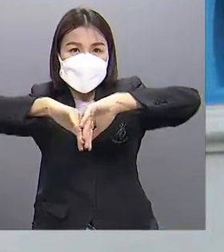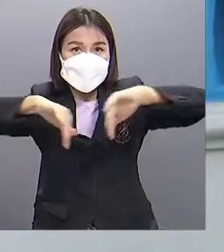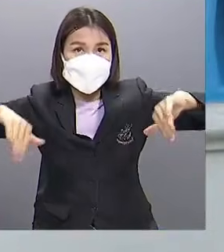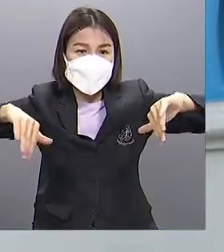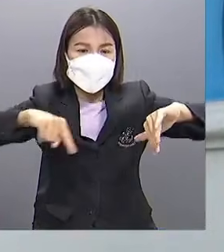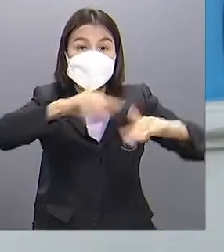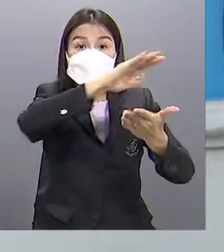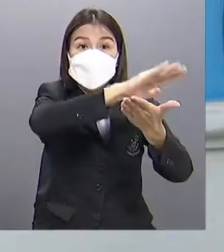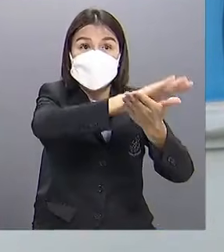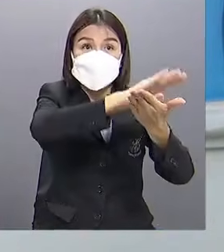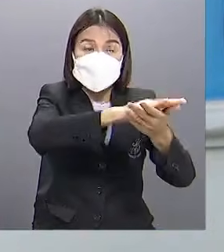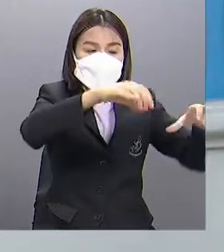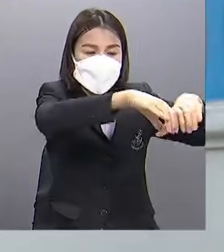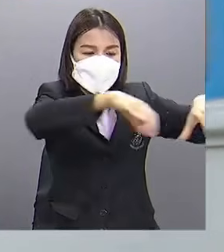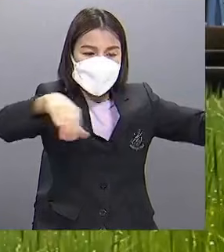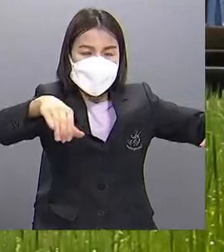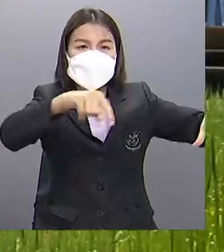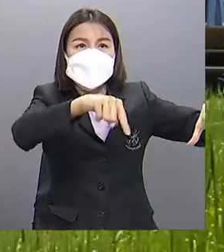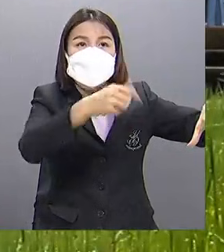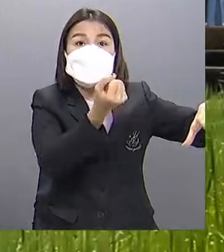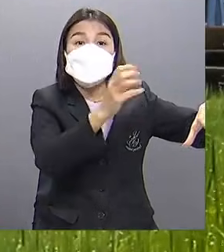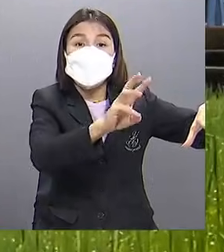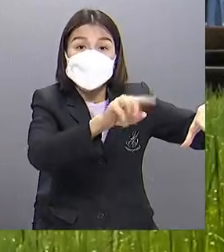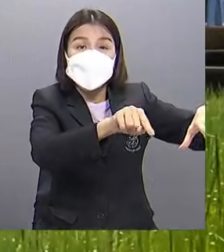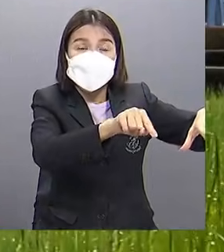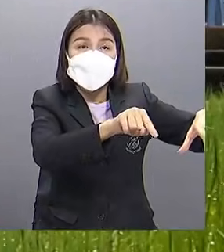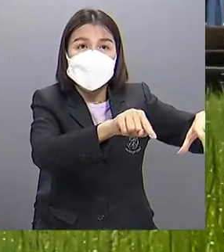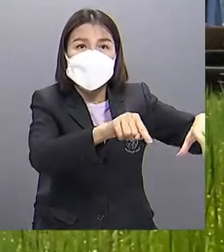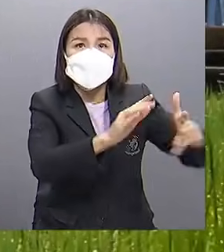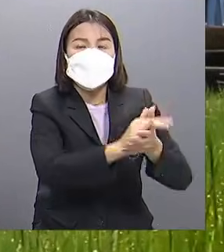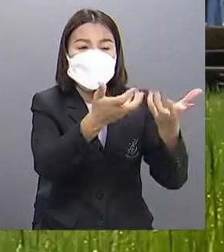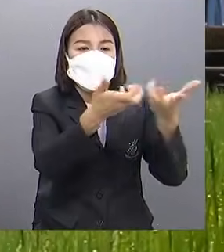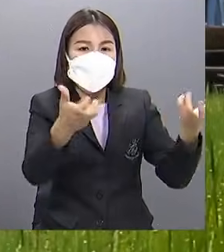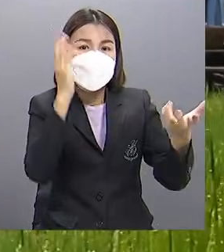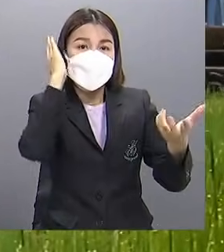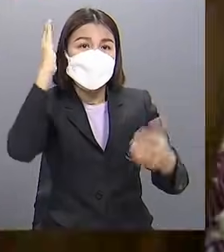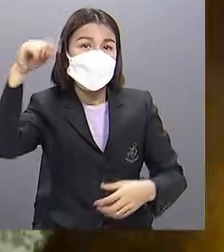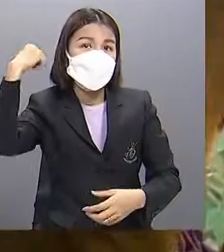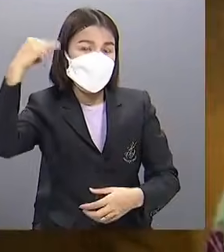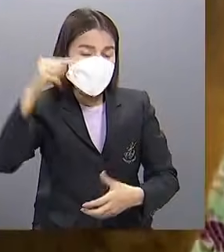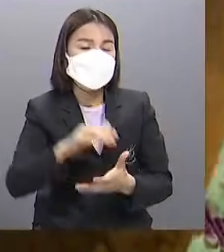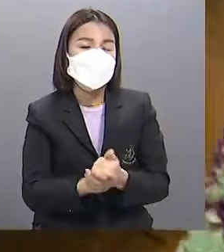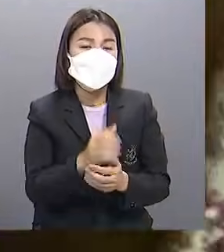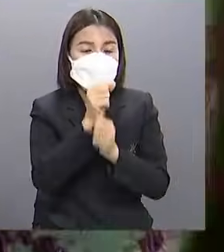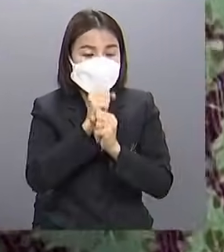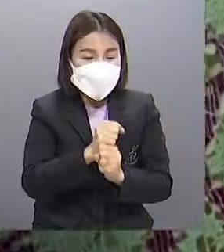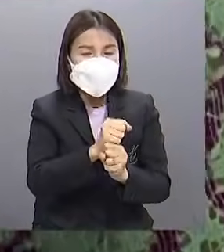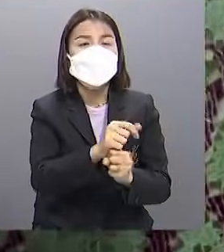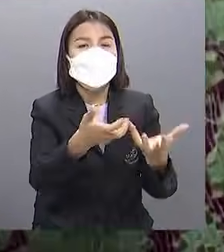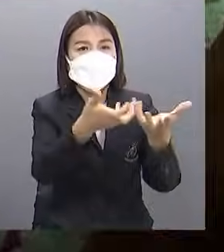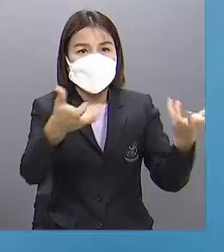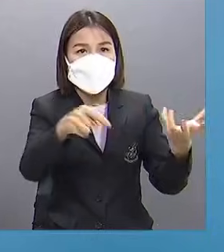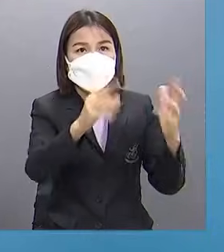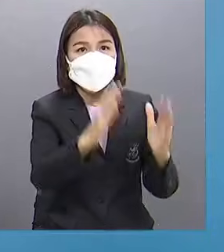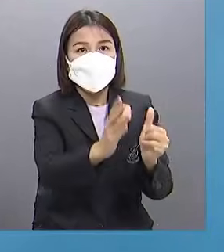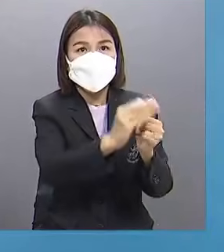16ไร่ให้เป็นห้องพักแยกผู้ป่วยชายผู้ป่วยหญิงและผู้สูงอายุโดยมีการนำเอาแอปพลิเคชั